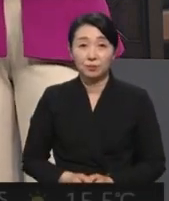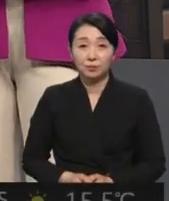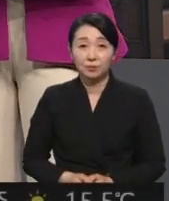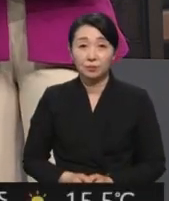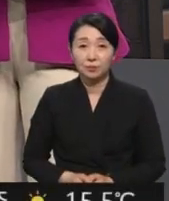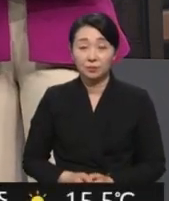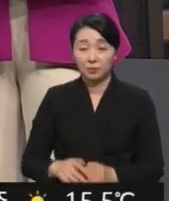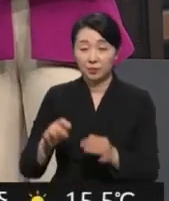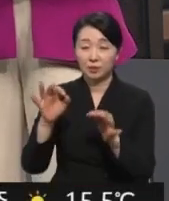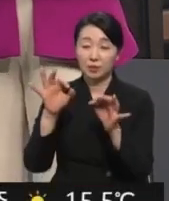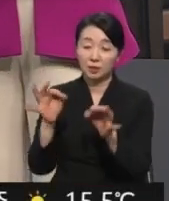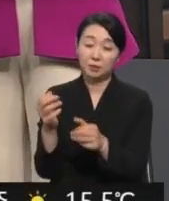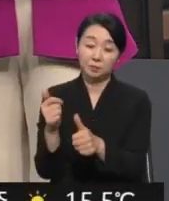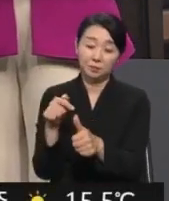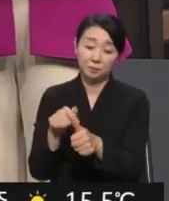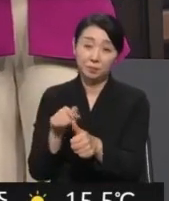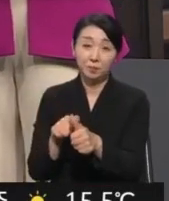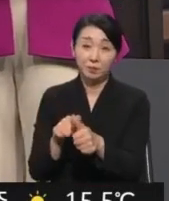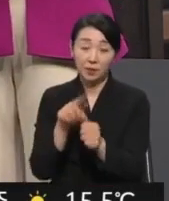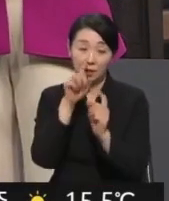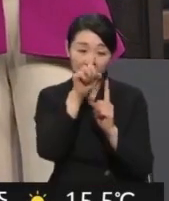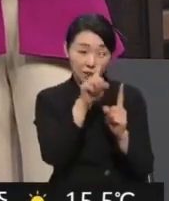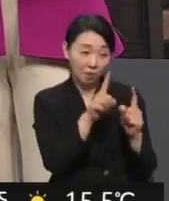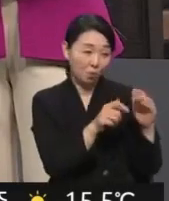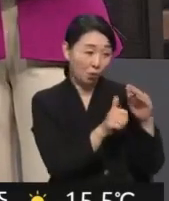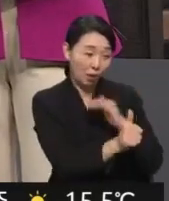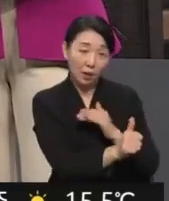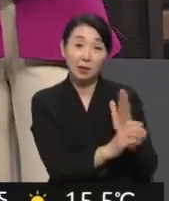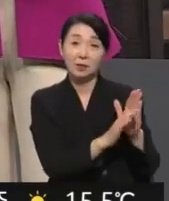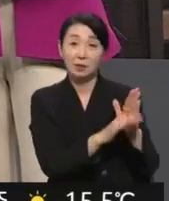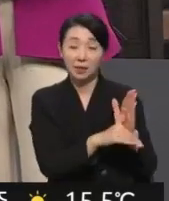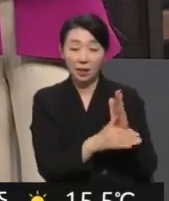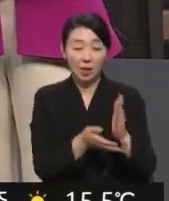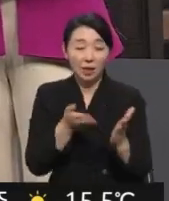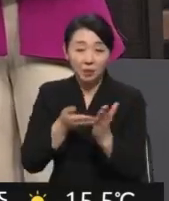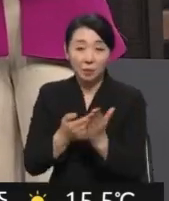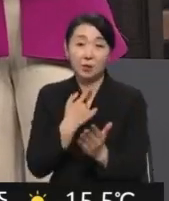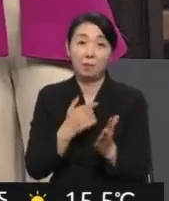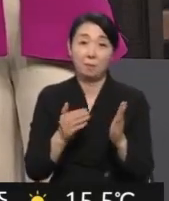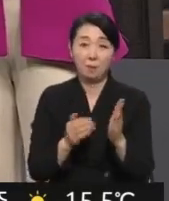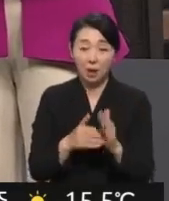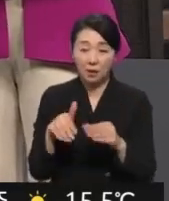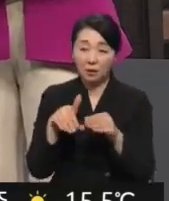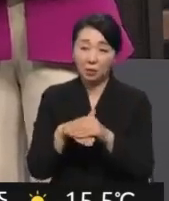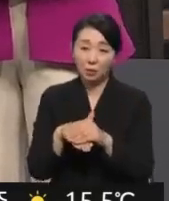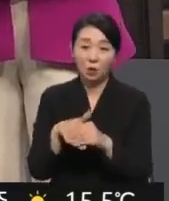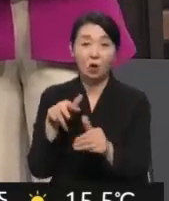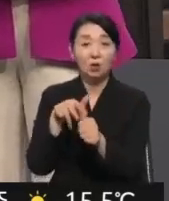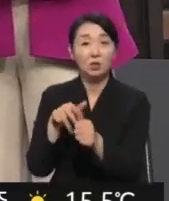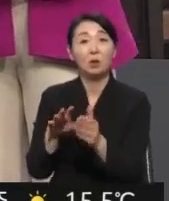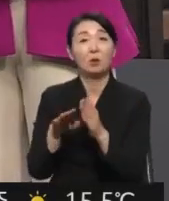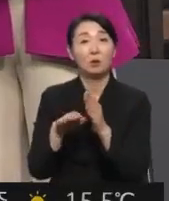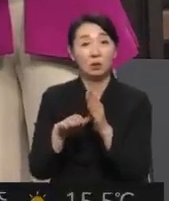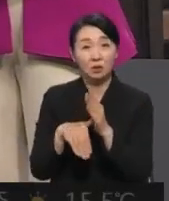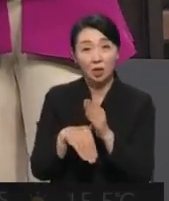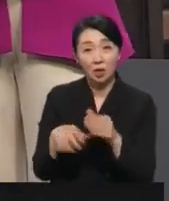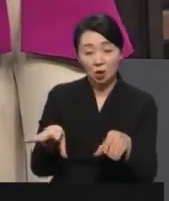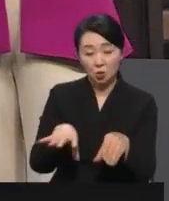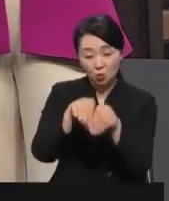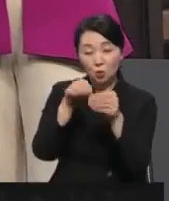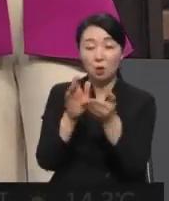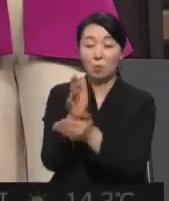김용 부원장은 이 대표의 경기지사 시절 대변인을 지냈고요. 대선 캠프에서는 총괄 부본부장으로 활동을